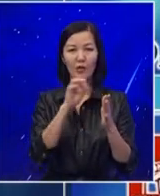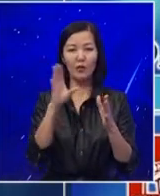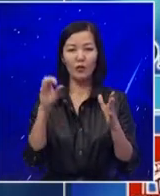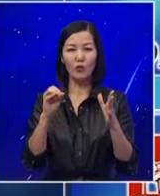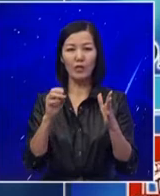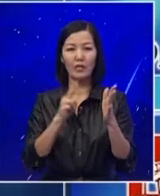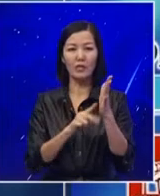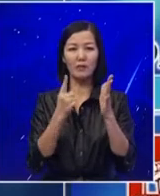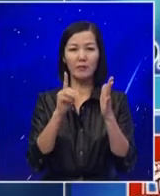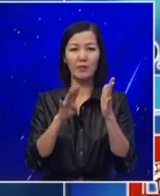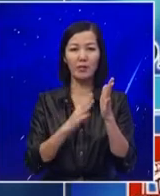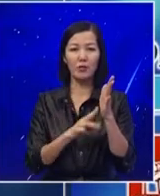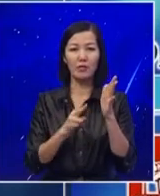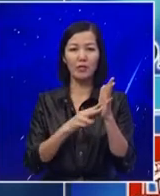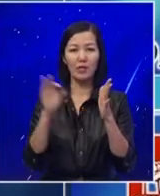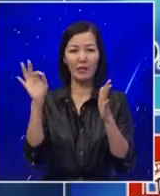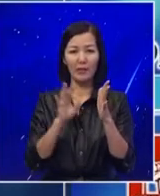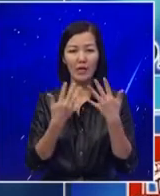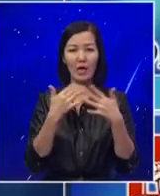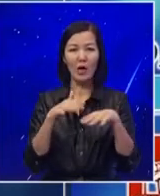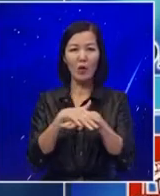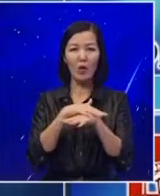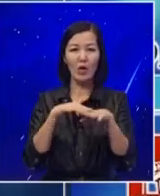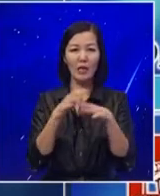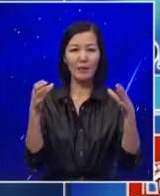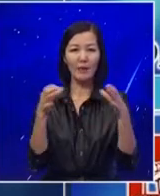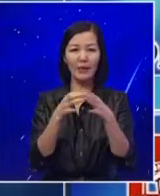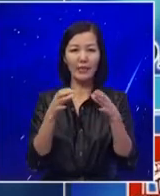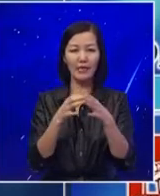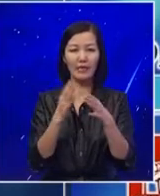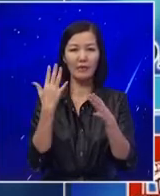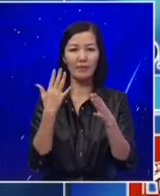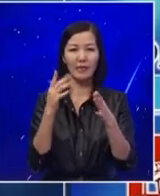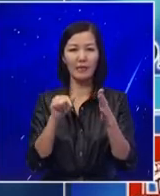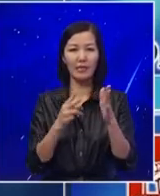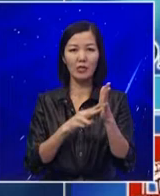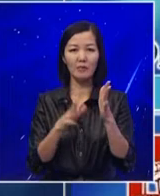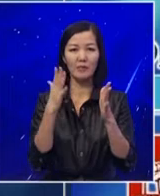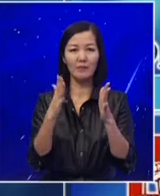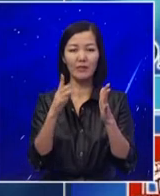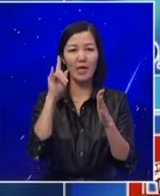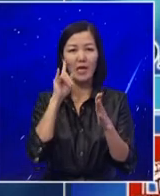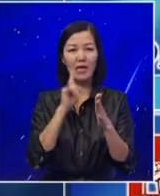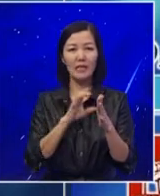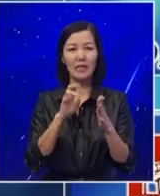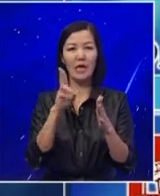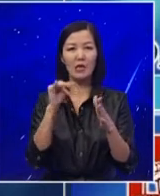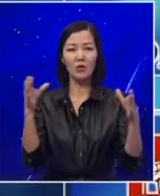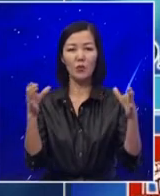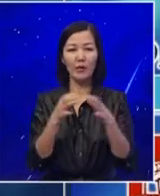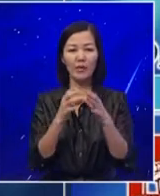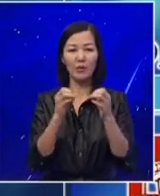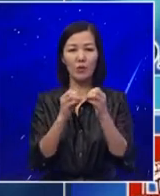Отан партиясы 71-97%, Ауыл демократиялық патриоттық партиясы 5-75%, Қазақстанның ақ жол демократиялық